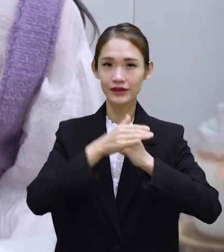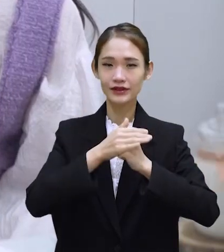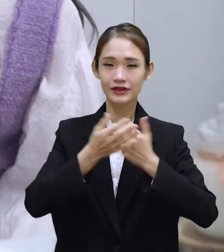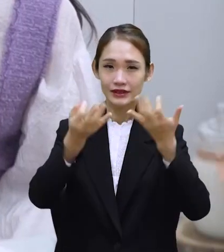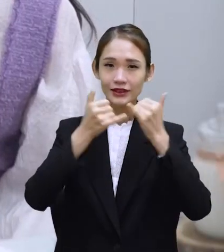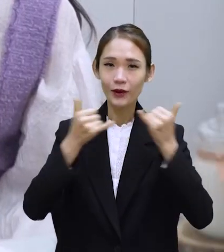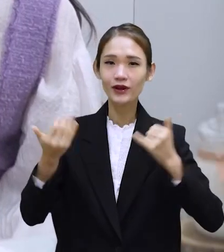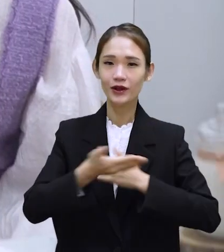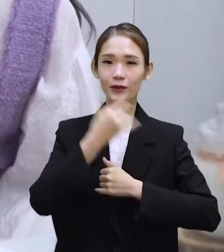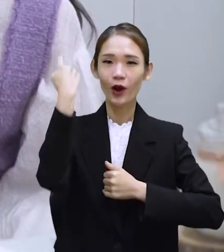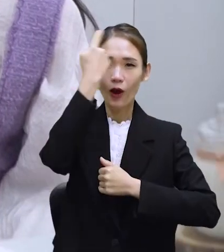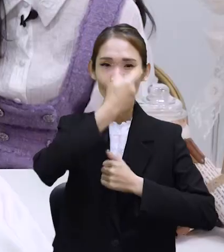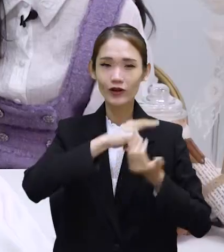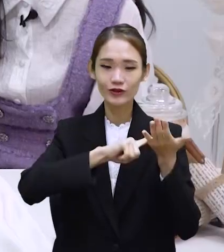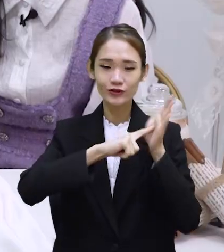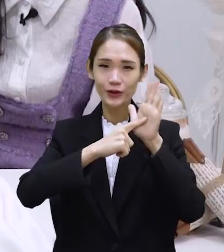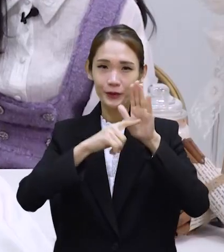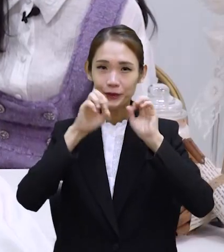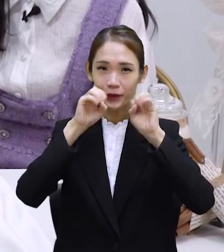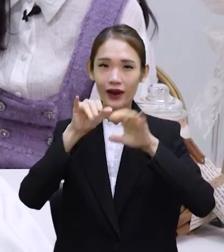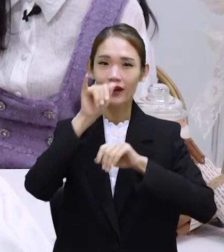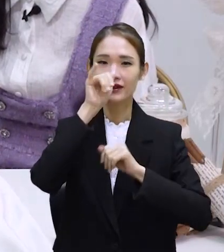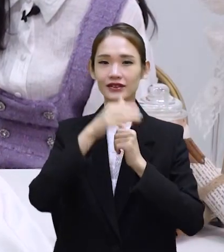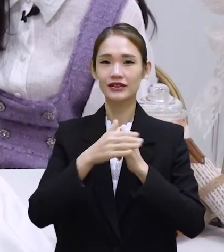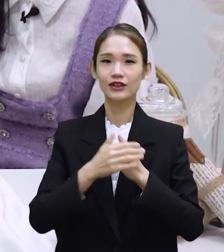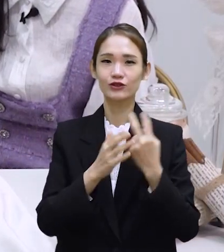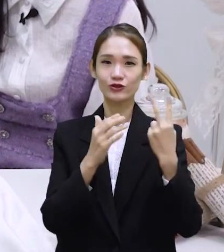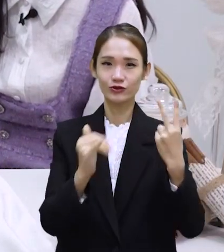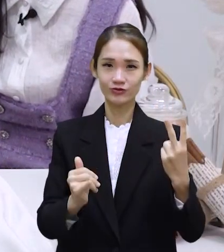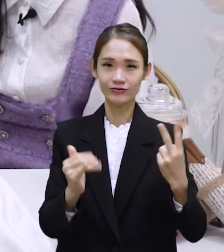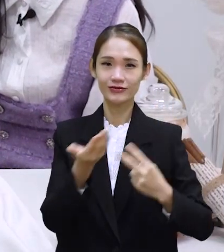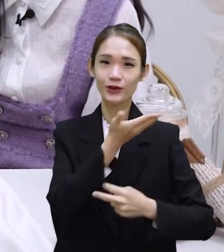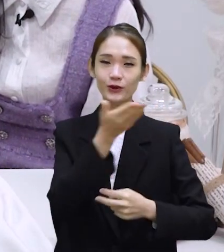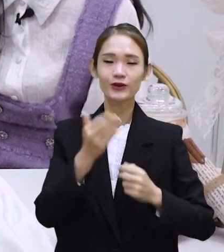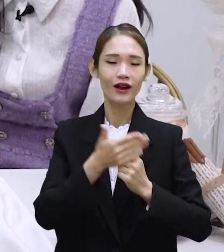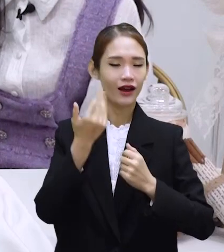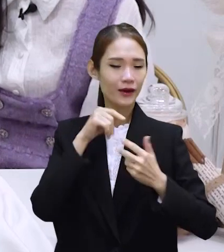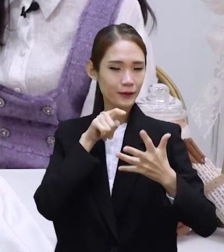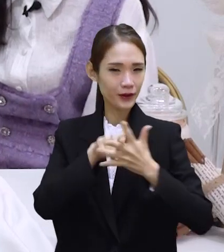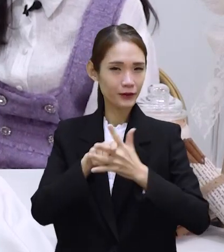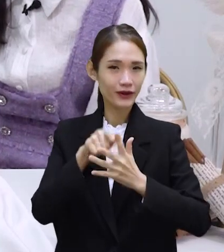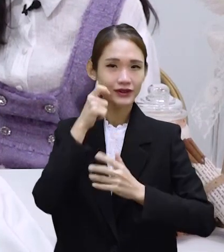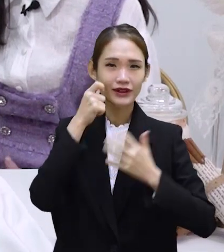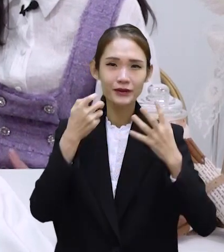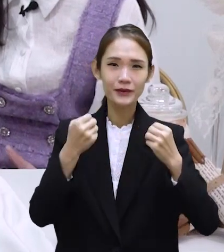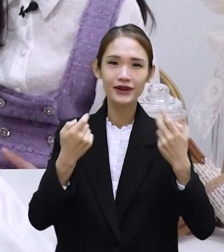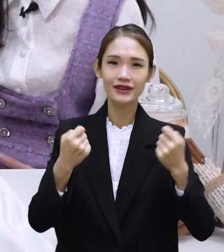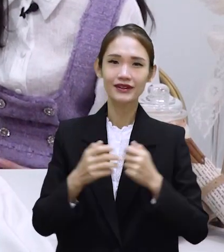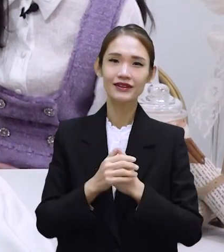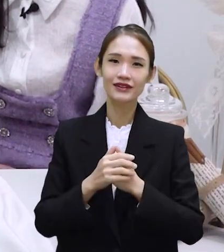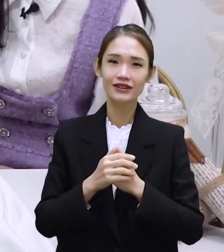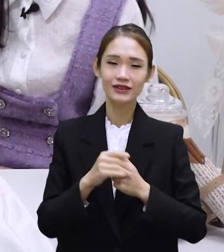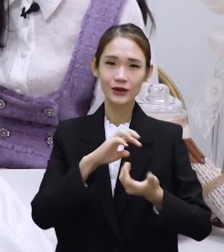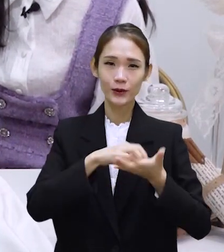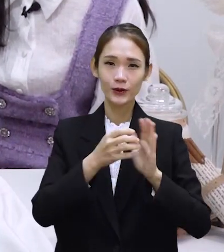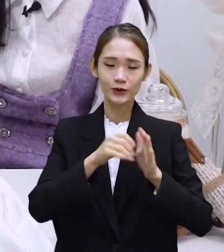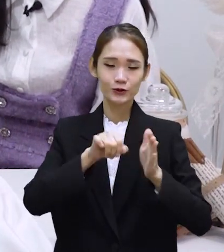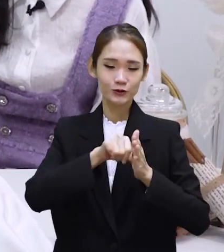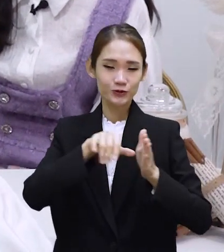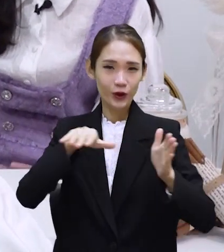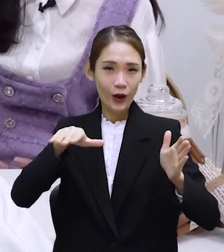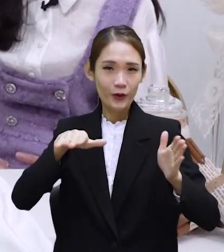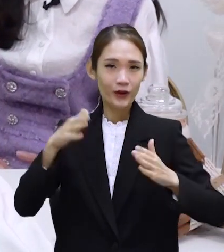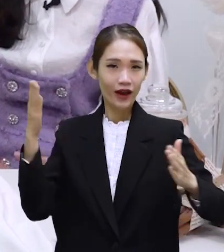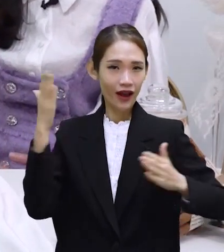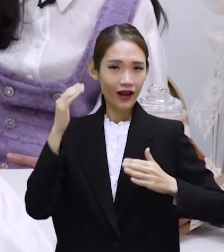시청하고 나한테 얼굴을 알려 써요 우리 성인 학생 2 요즘 친구들이 많이 알아볼 것 같아요 이제 학교 없죠 그렇게 이정도 스타 되면 다니기 힘들것